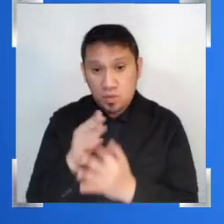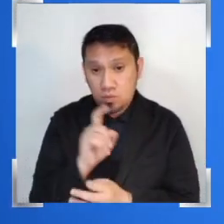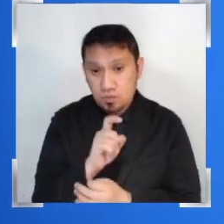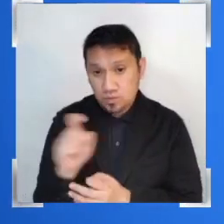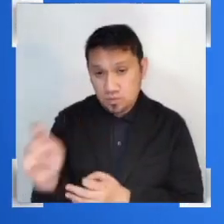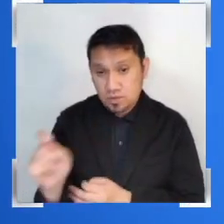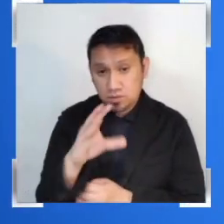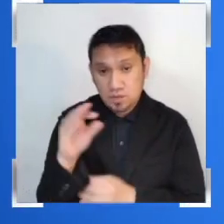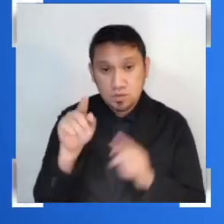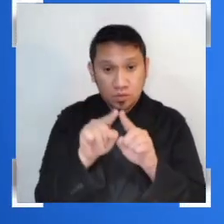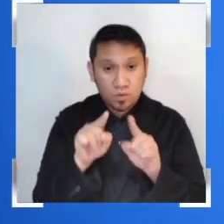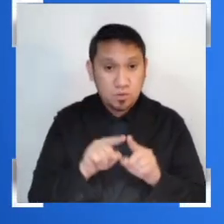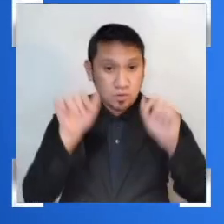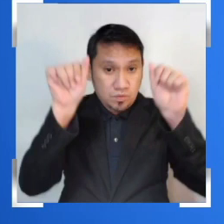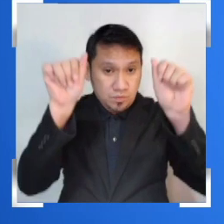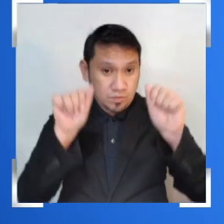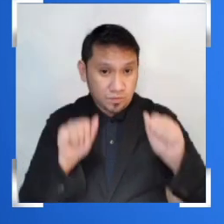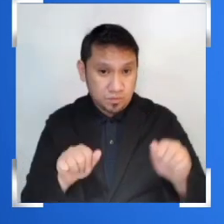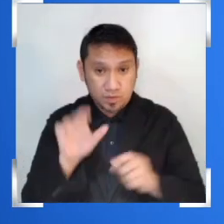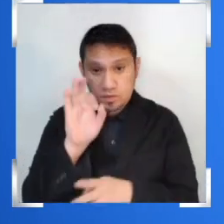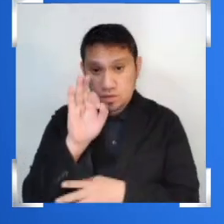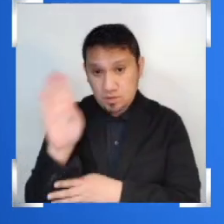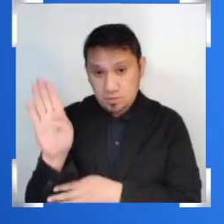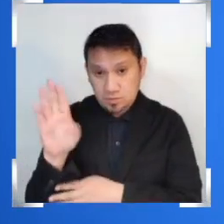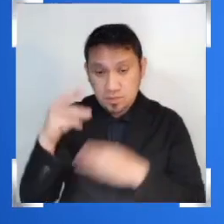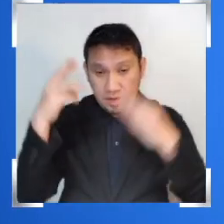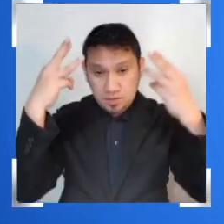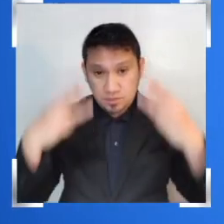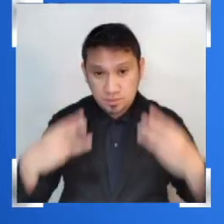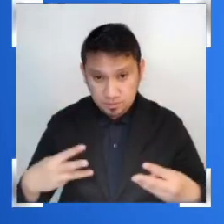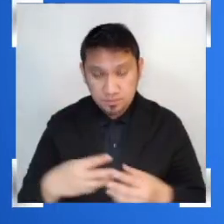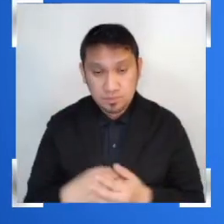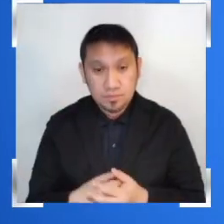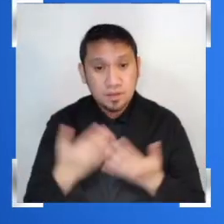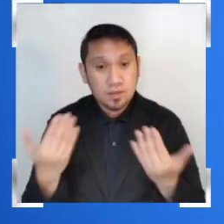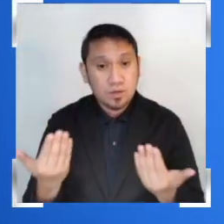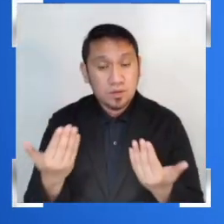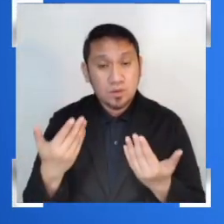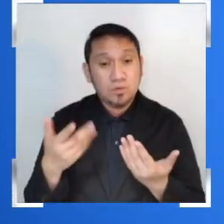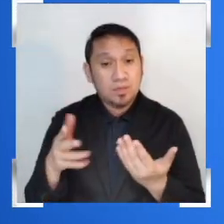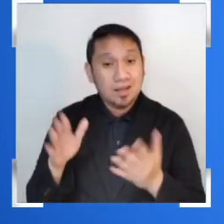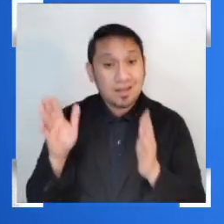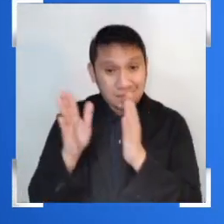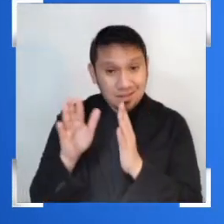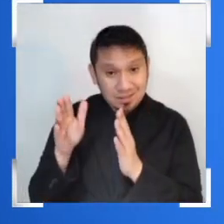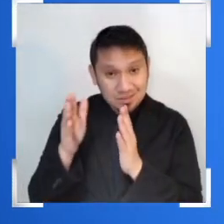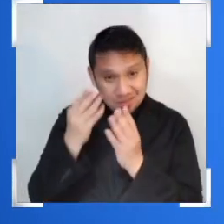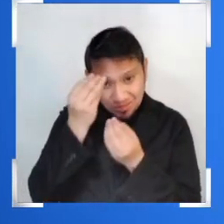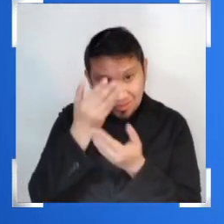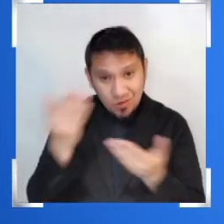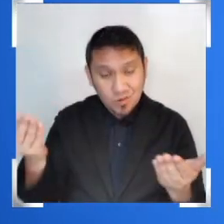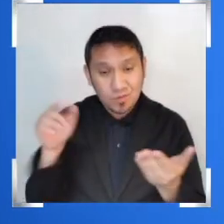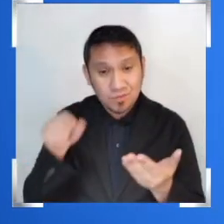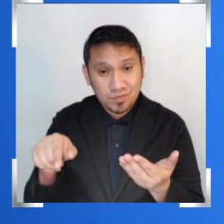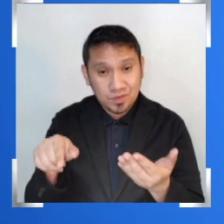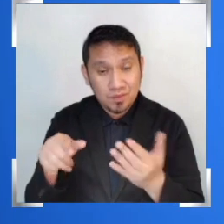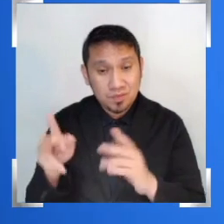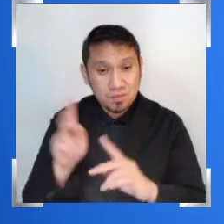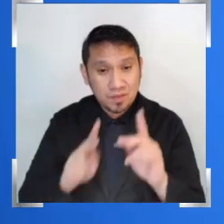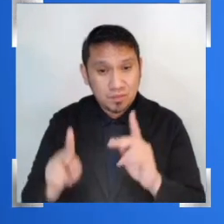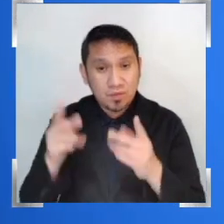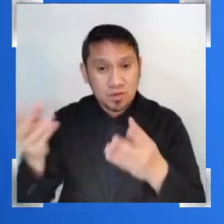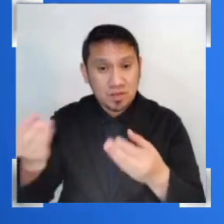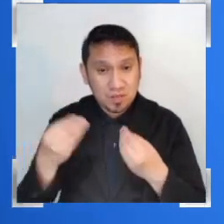nakapost din daw sa kanilang Facebook page at website. Nagpaalala rin ang kumpanya sa mga pasahero na ibigay sa kanila ang tama